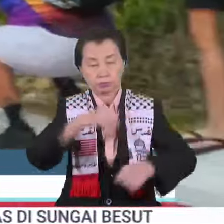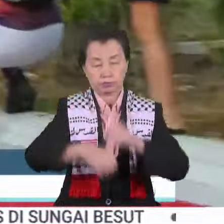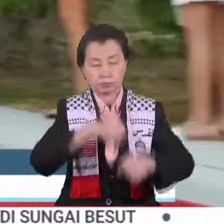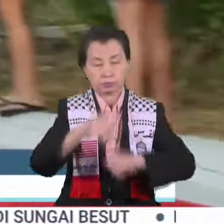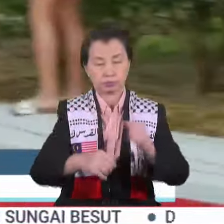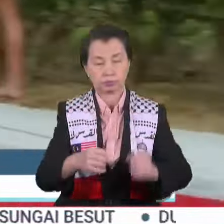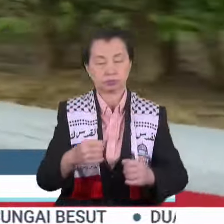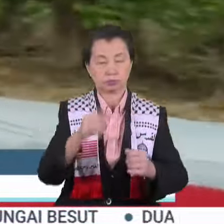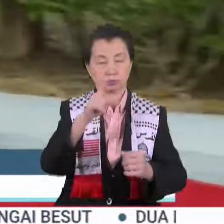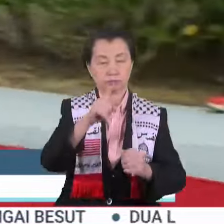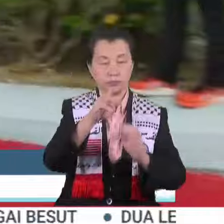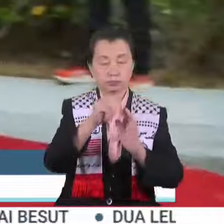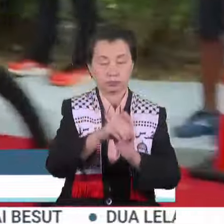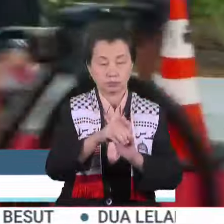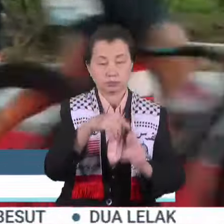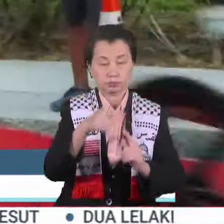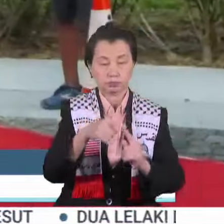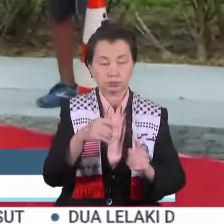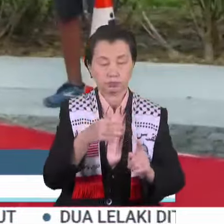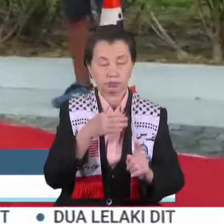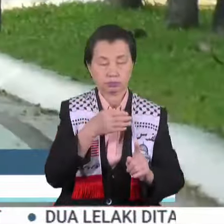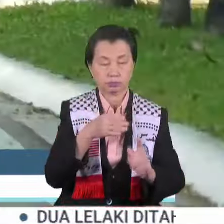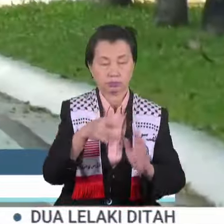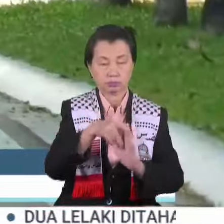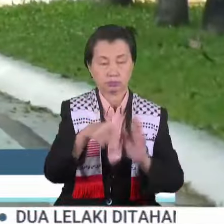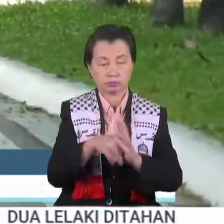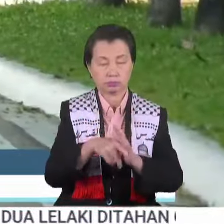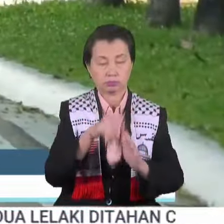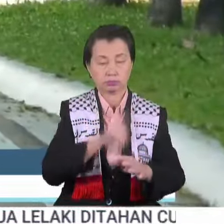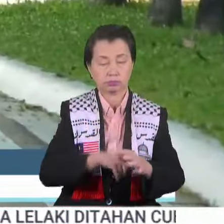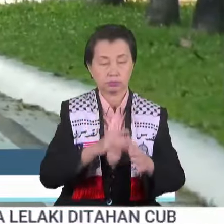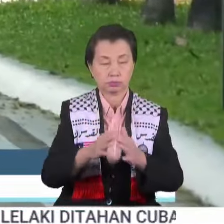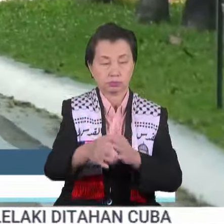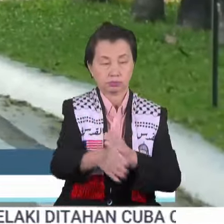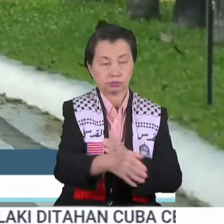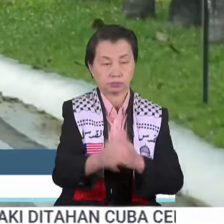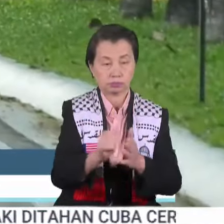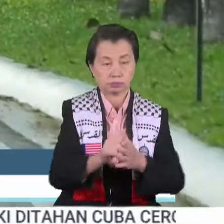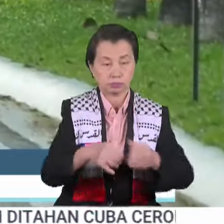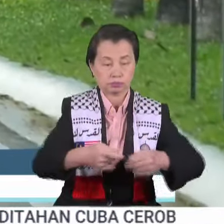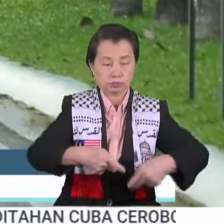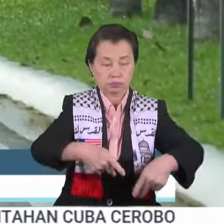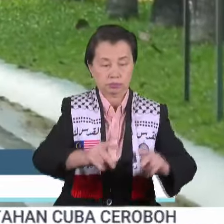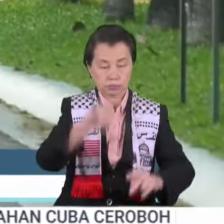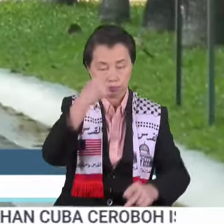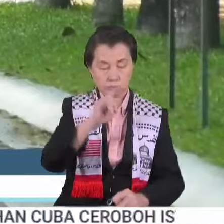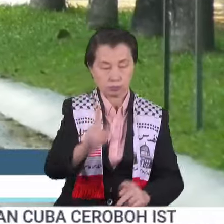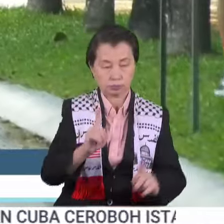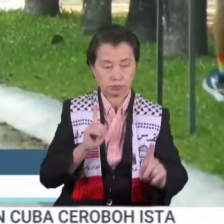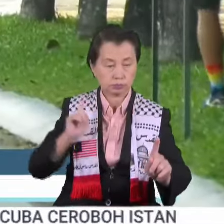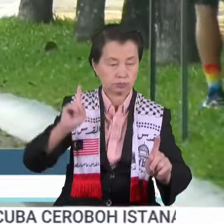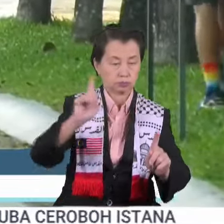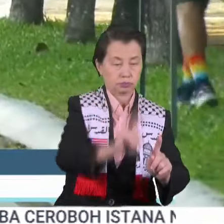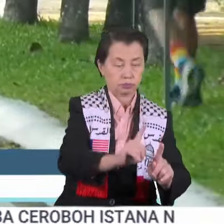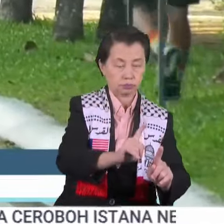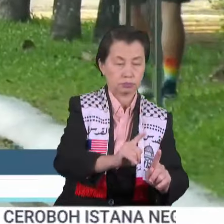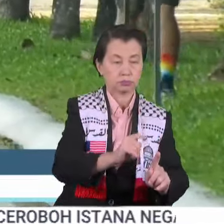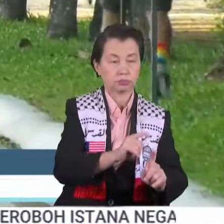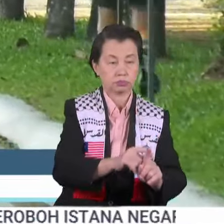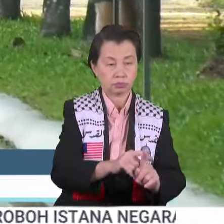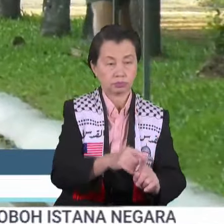penalti 1 minit apabila melanggar peraturan ketika memotong. Kesilapan itu memberikan peluang kepada Cedric Chua untuk merampas kedudukan